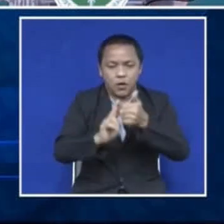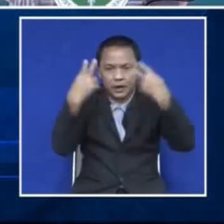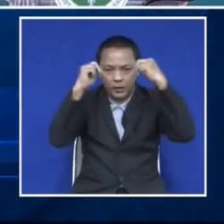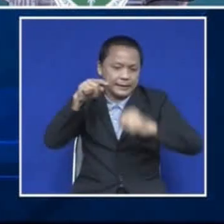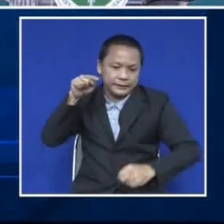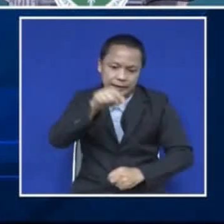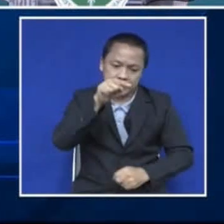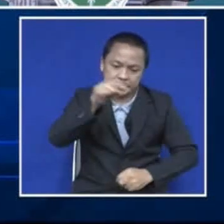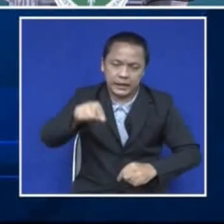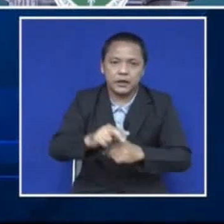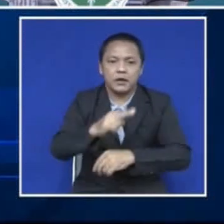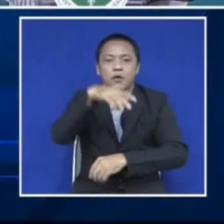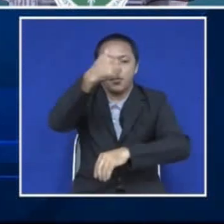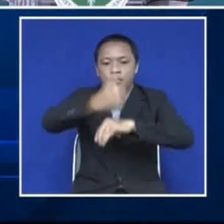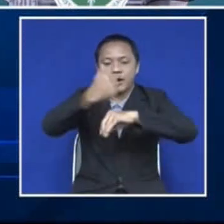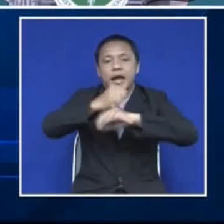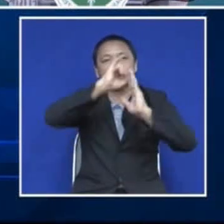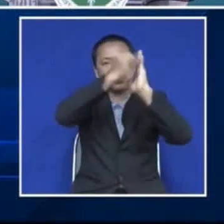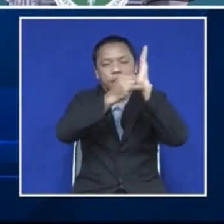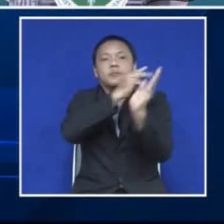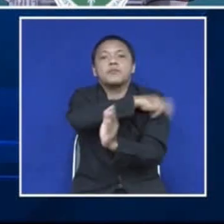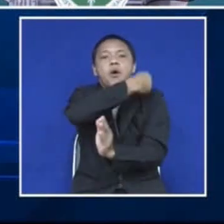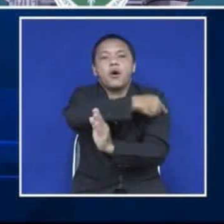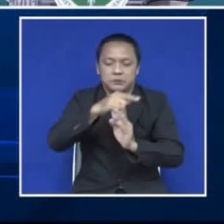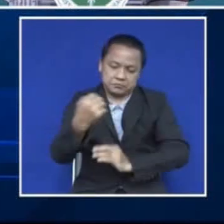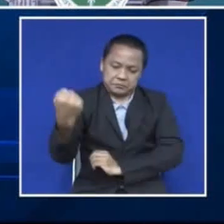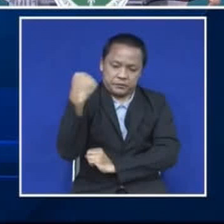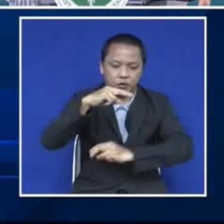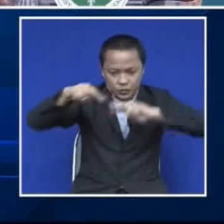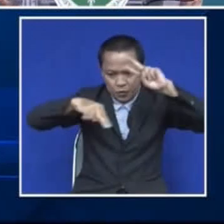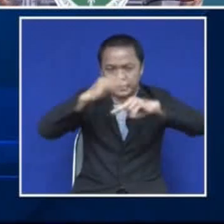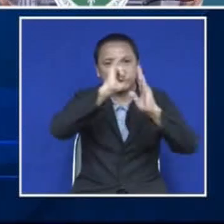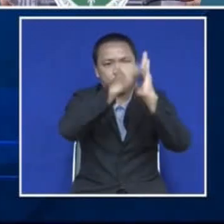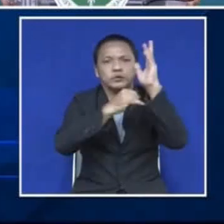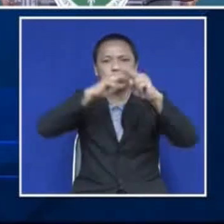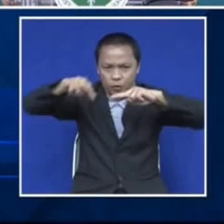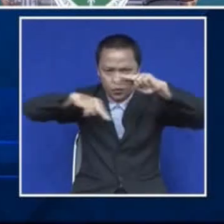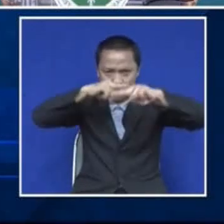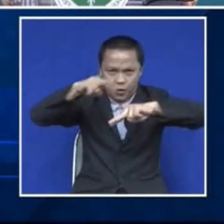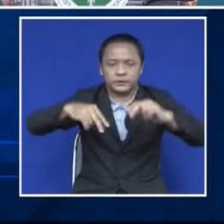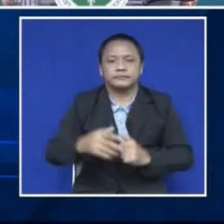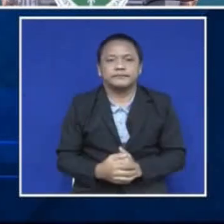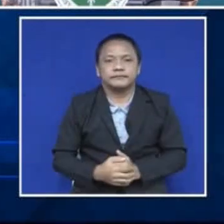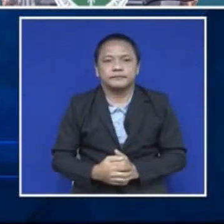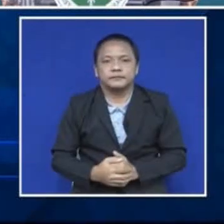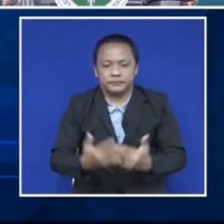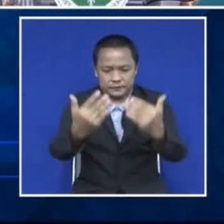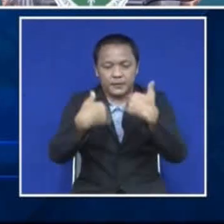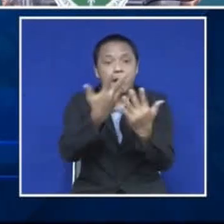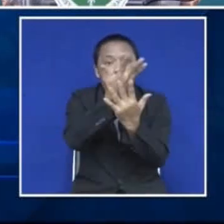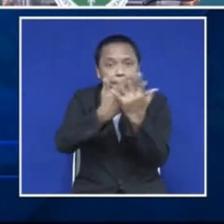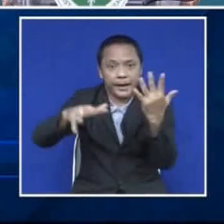กลางกุ้งเนี่ยรัฐสั่งปิดถาวรก่อนในช่วงนี้ไปเกาะนะคะและที่พบคือส่วนใหญ่ไม่มีอาการค่ะเต็ม